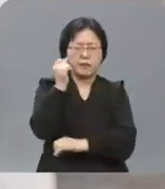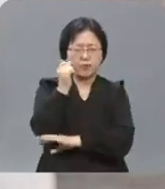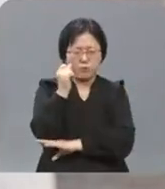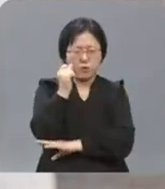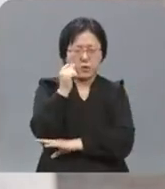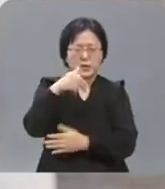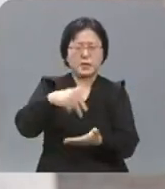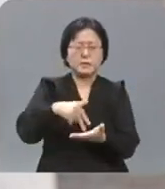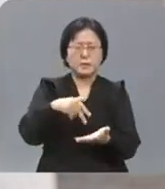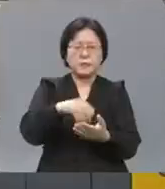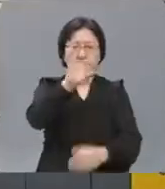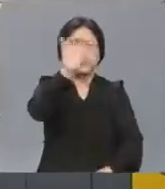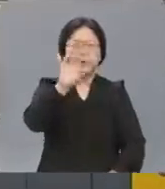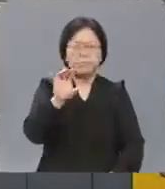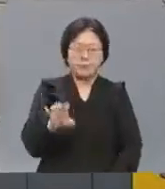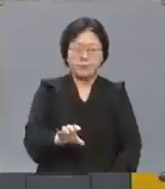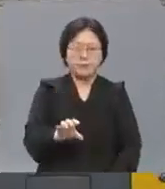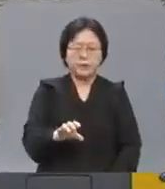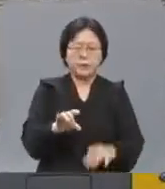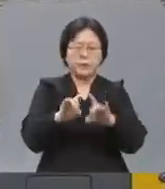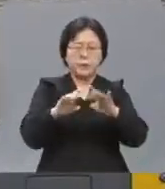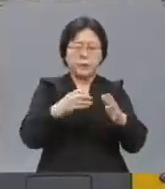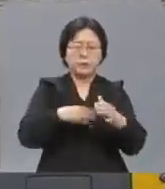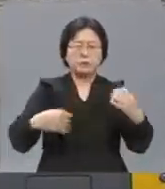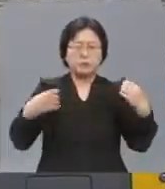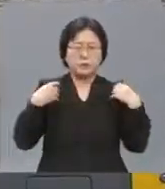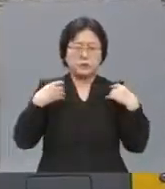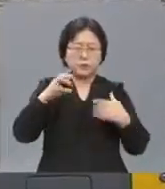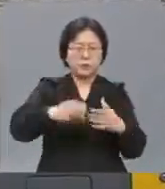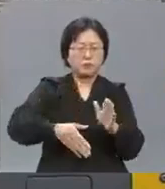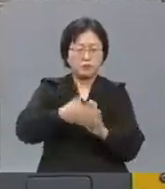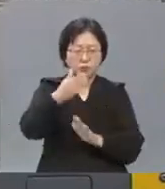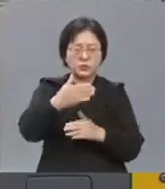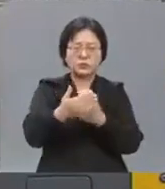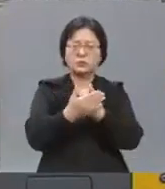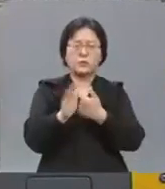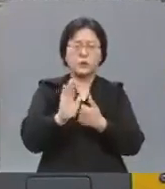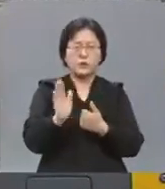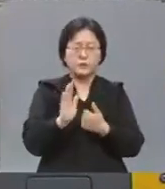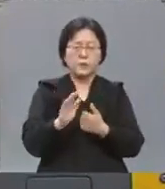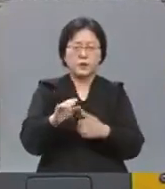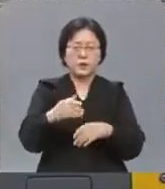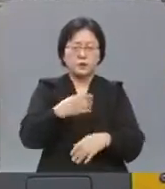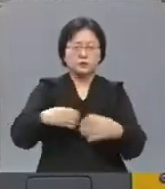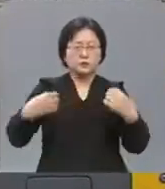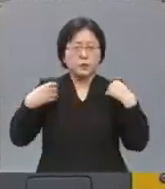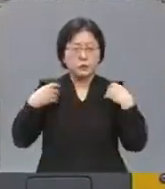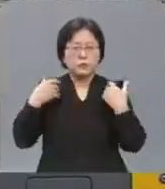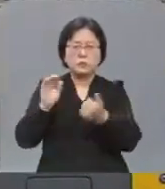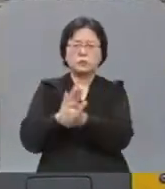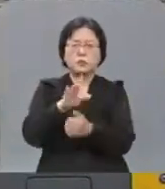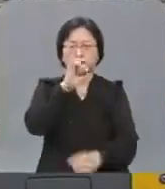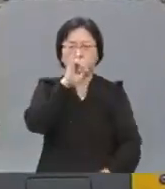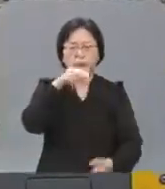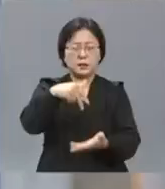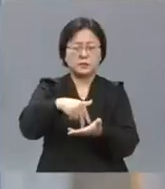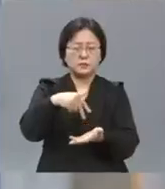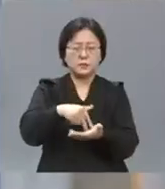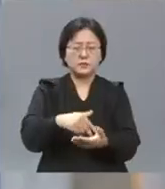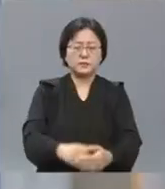태도를 되풀이하는 겁니다. 각 자치구는 광주시 재정이 투입되지 않으면 자체 지원은 역부족이라는